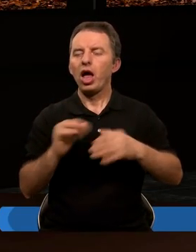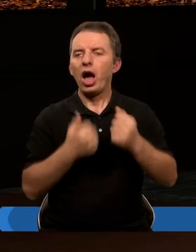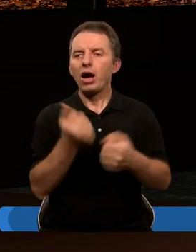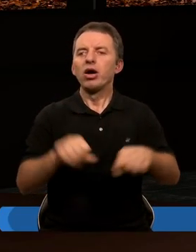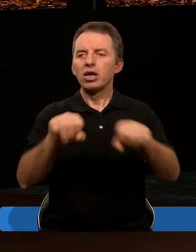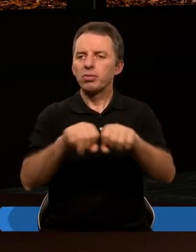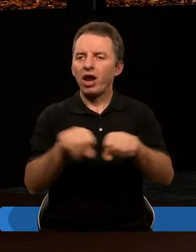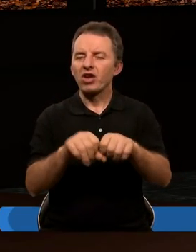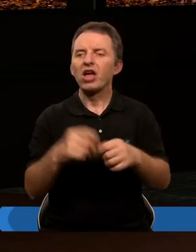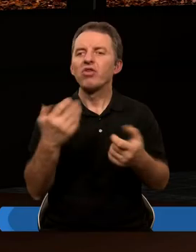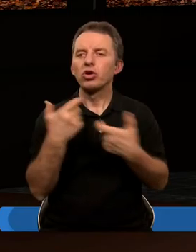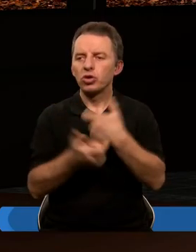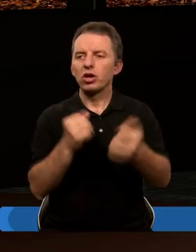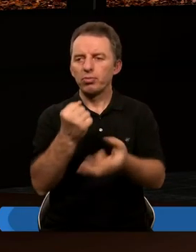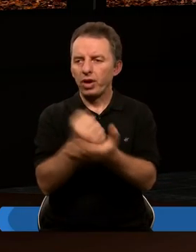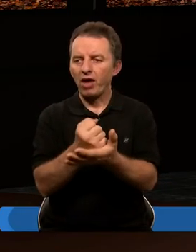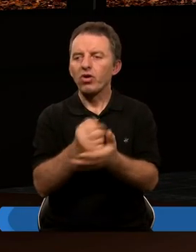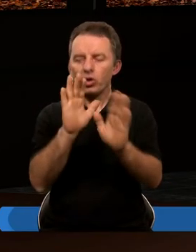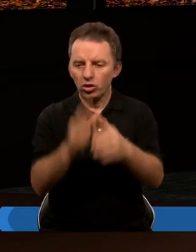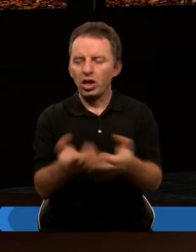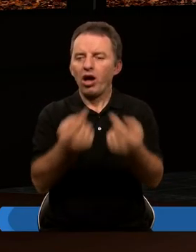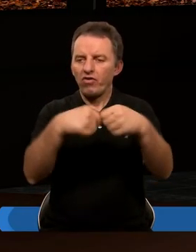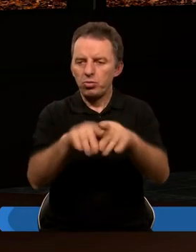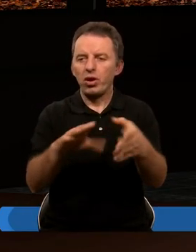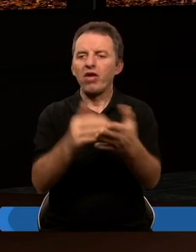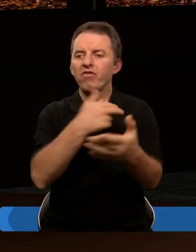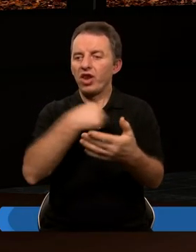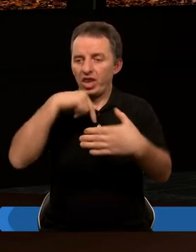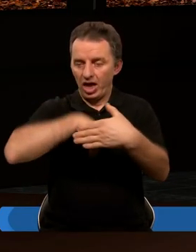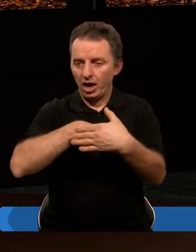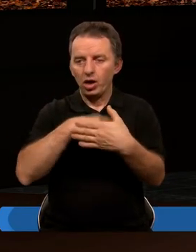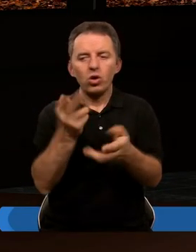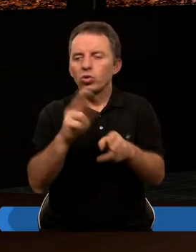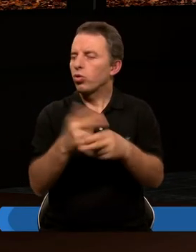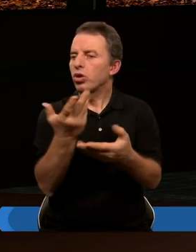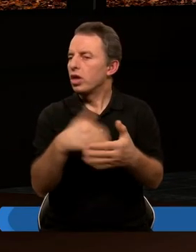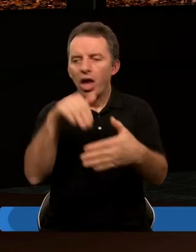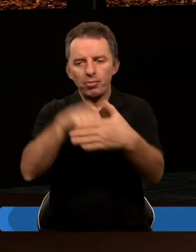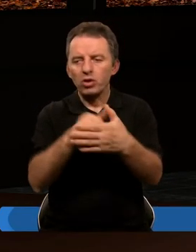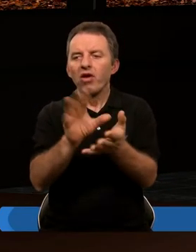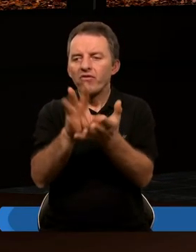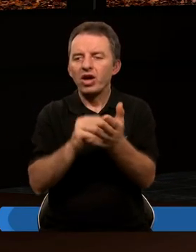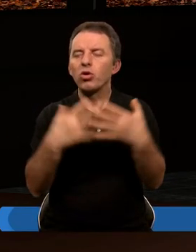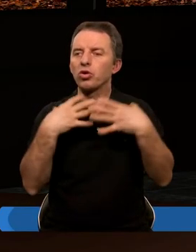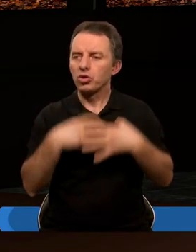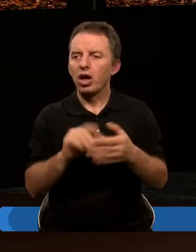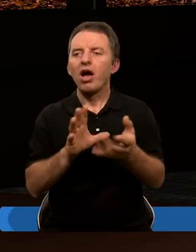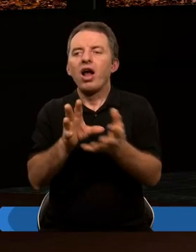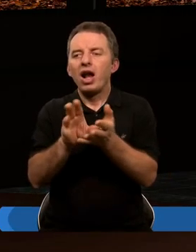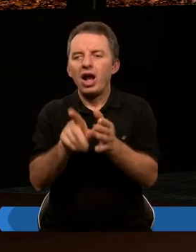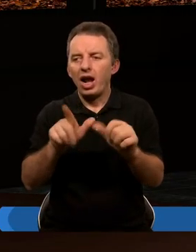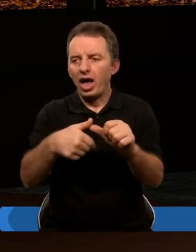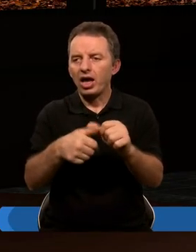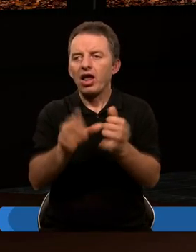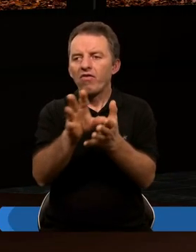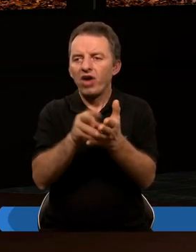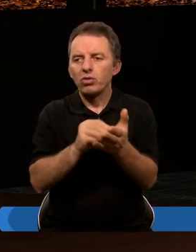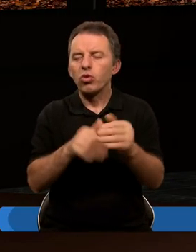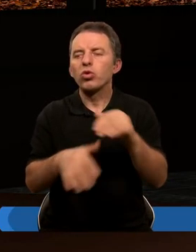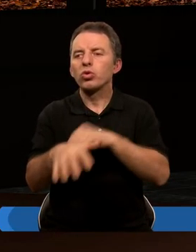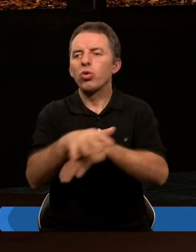sprawiedliwy czyn prawa został wypełniony w nas, którzy nie postępujemy według ciała, lecz według